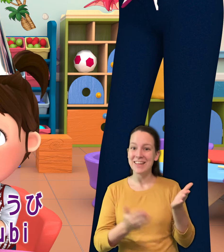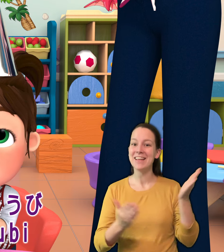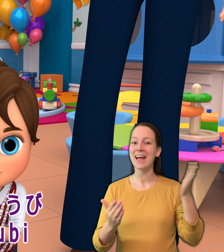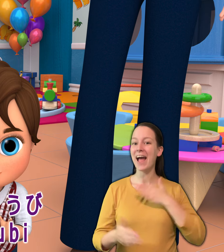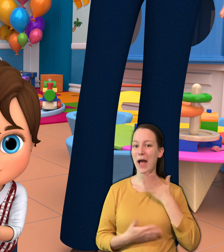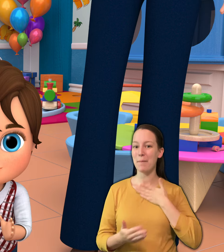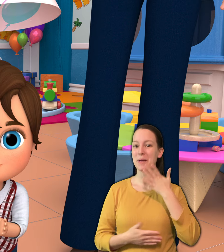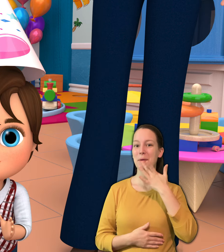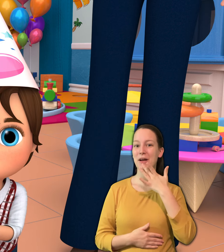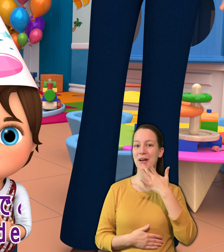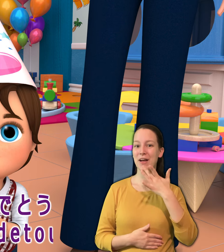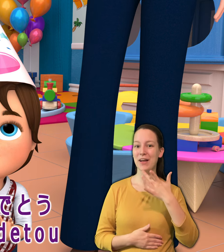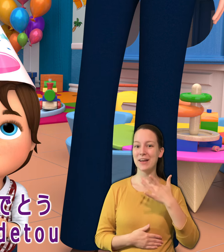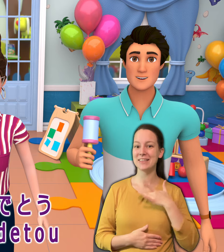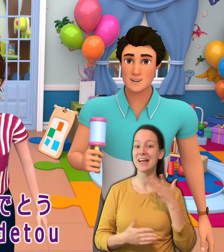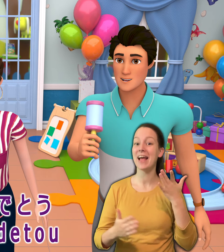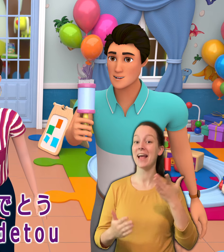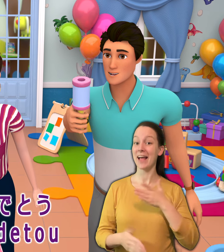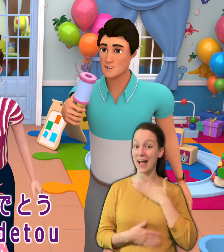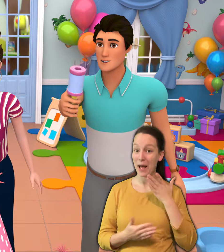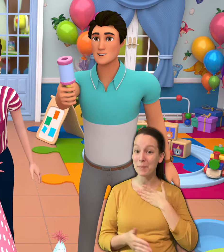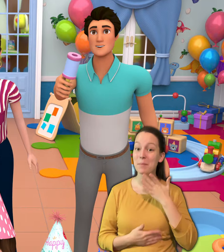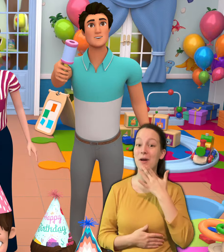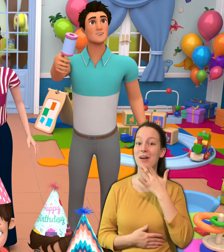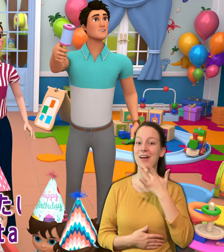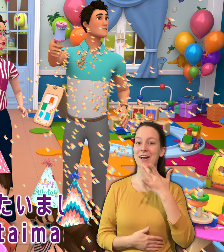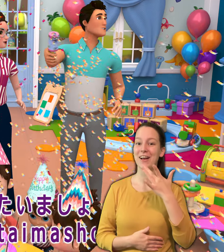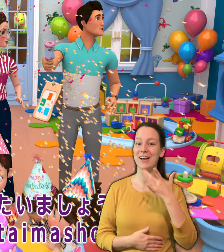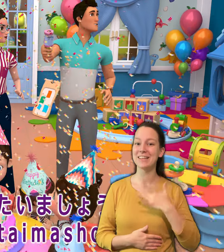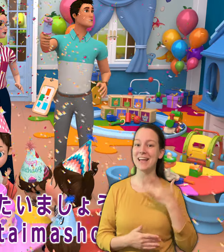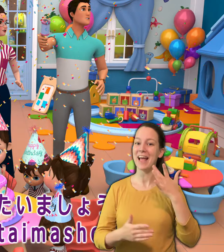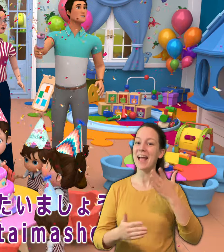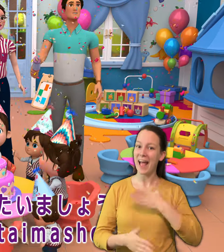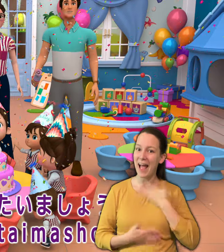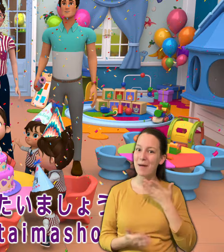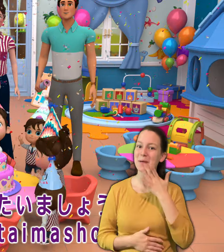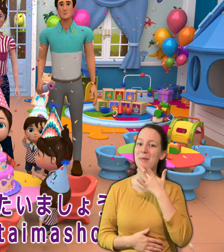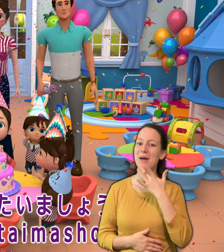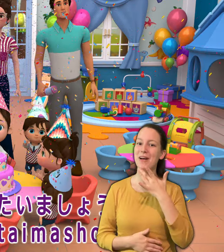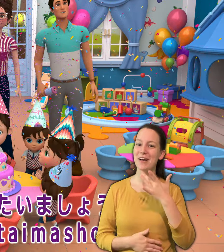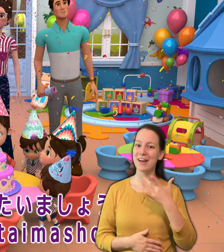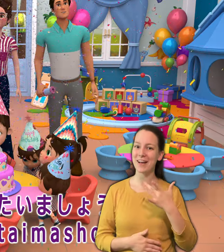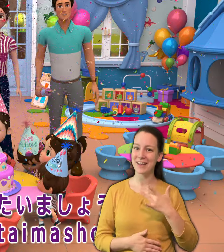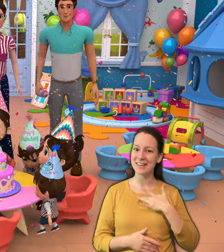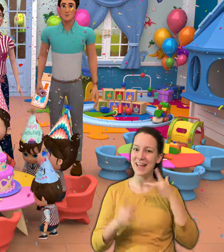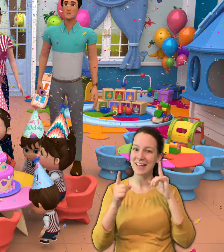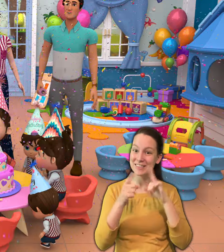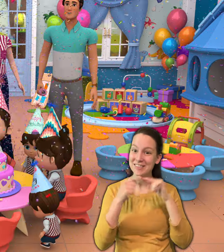誕生日をめでとう歌を歌え